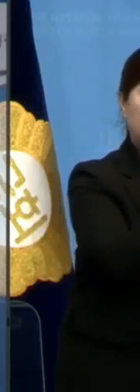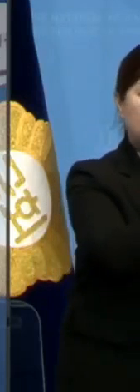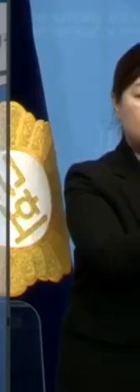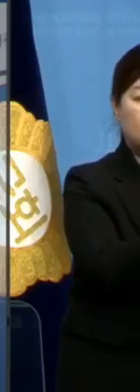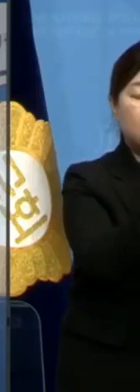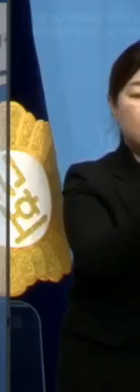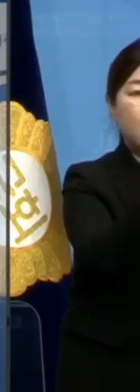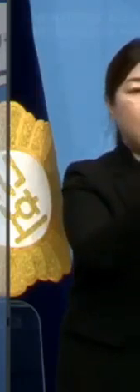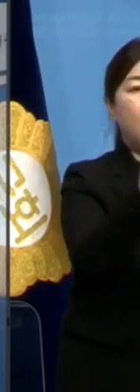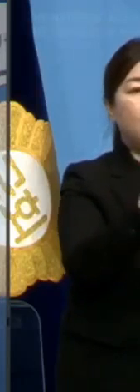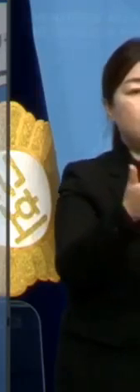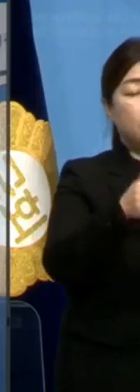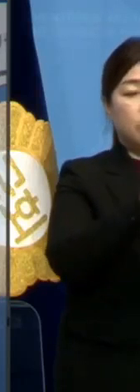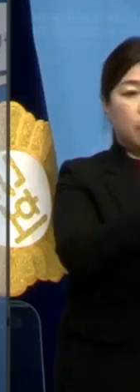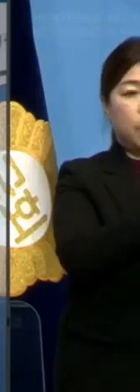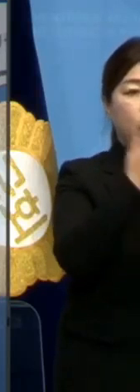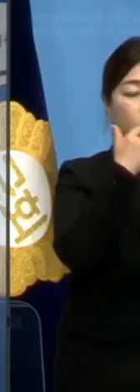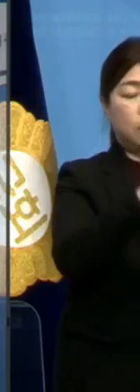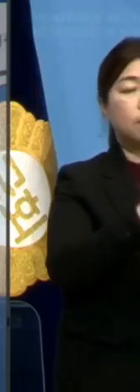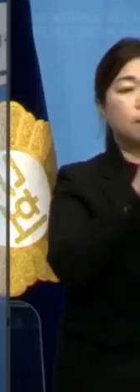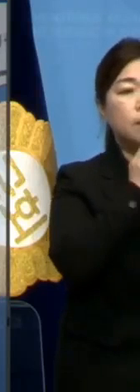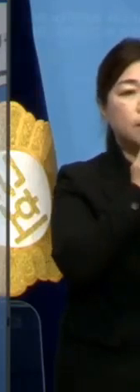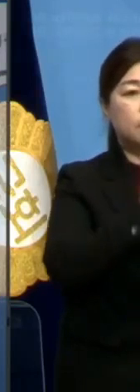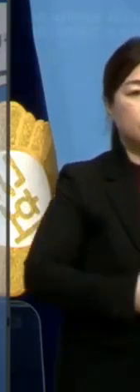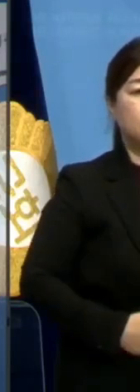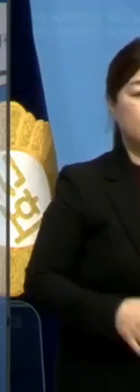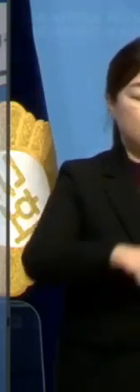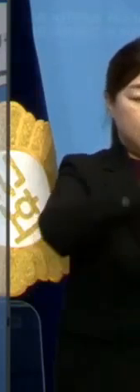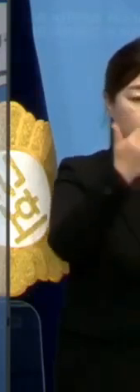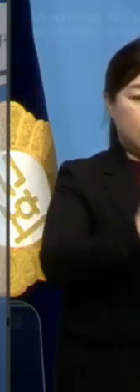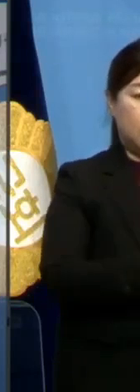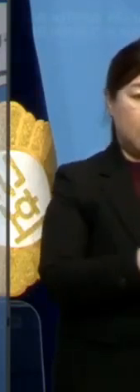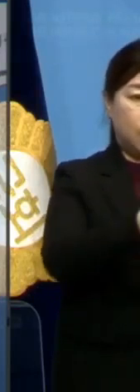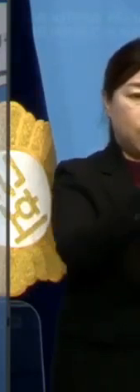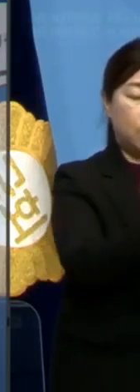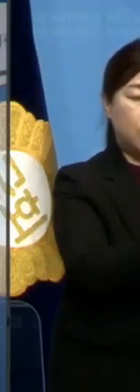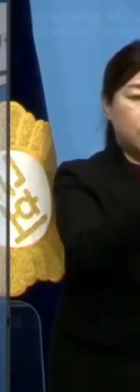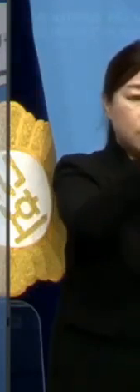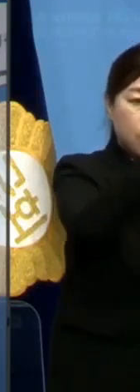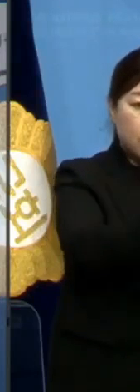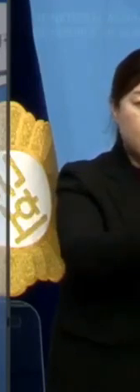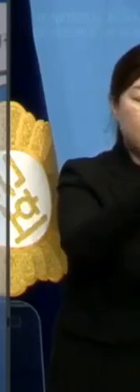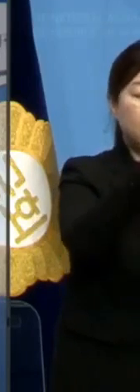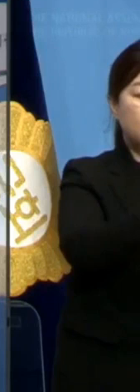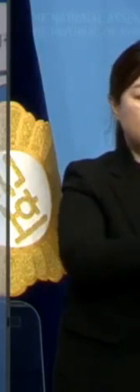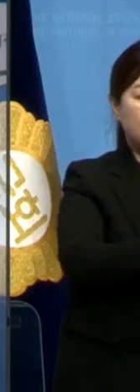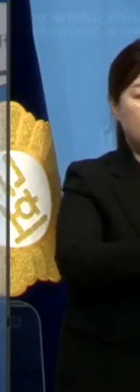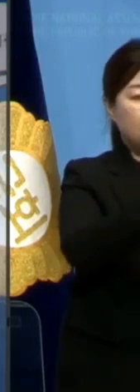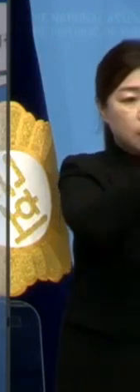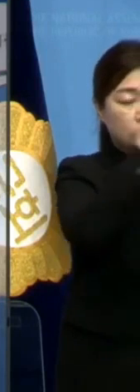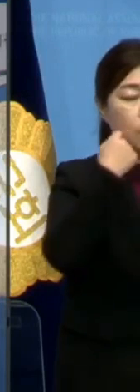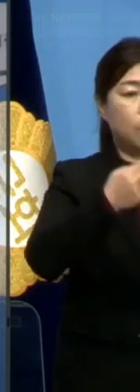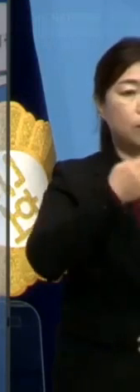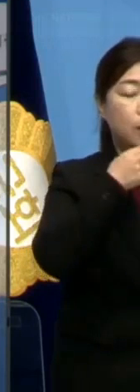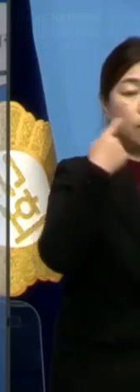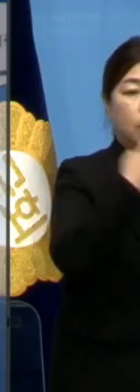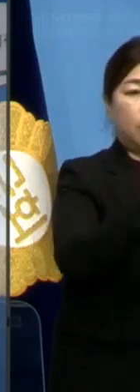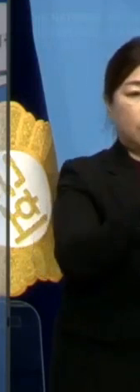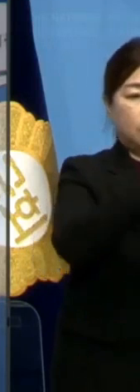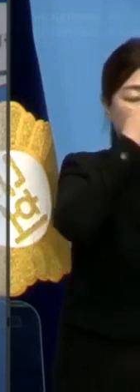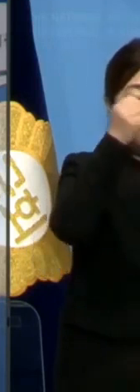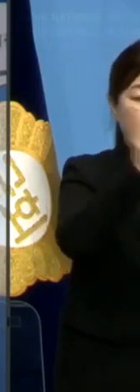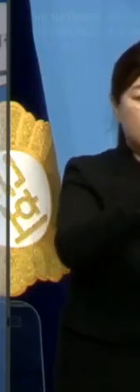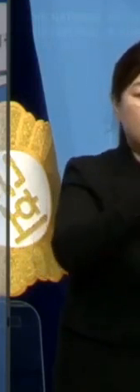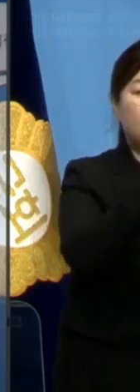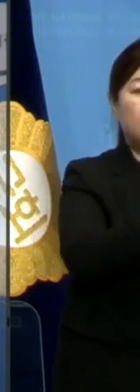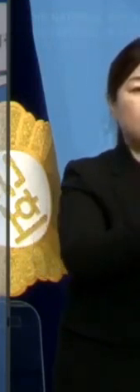대표임은 누구도 부인할 수 없습니다. 전체 야권의 소중한 자산을 근거 없이 모략하고 비방으로